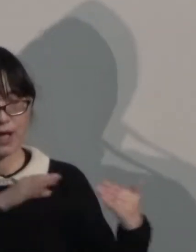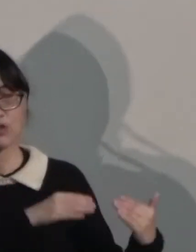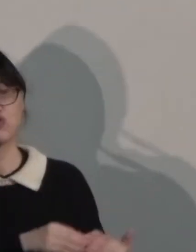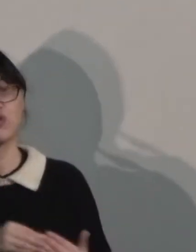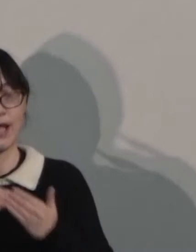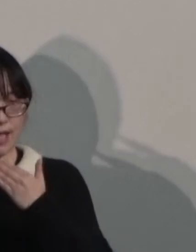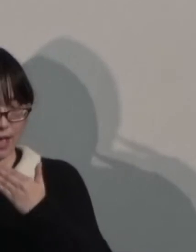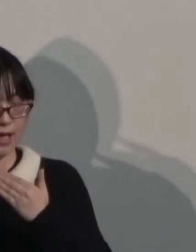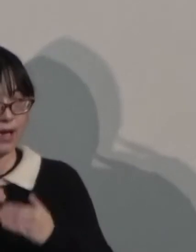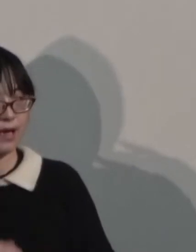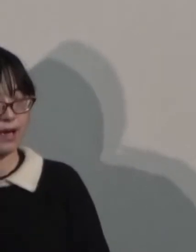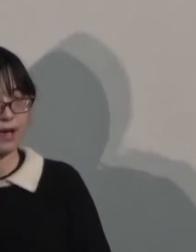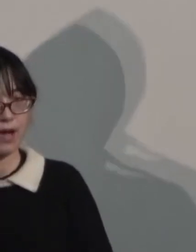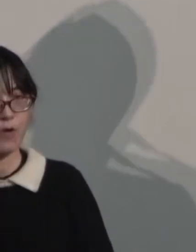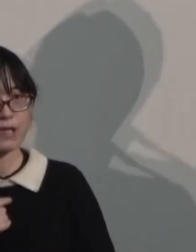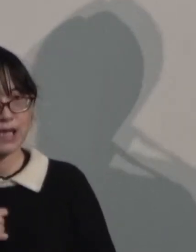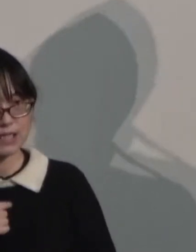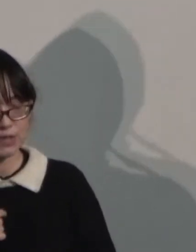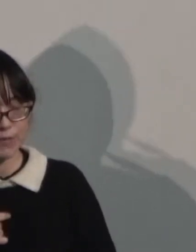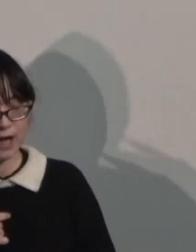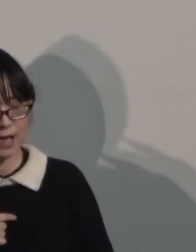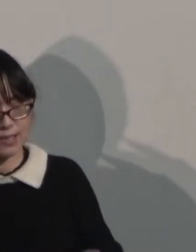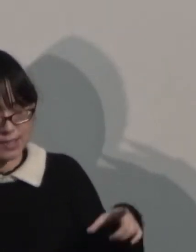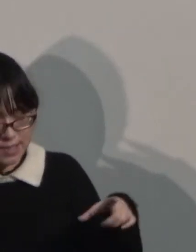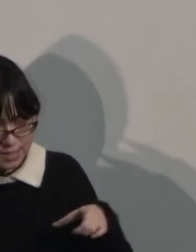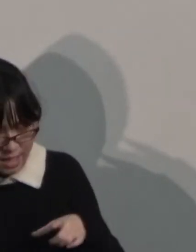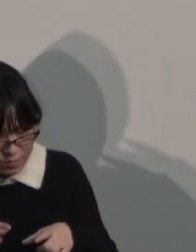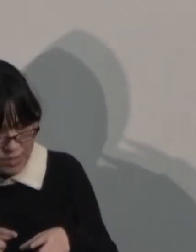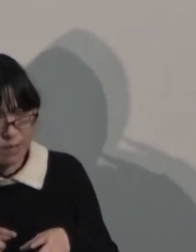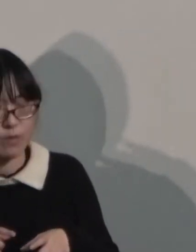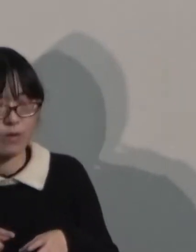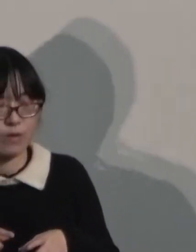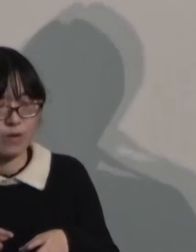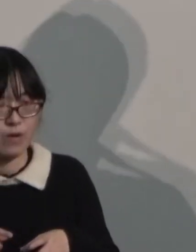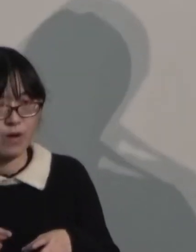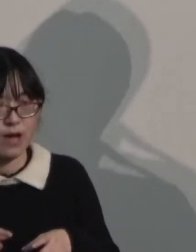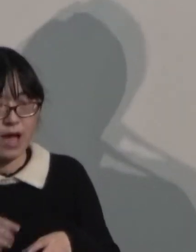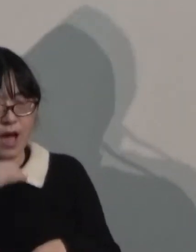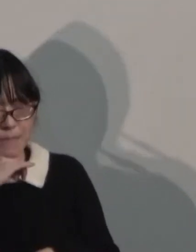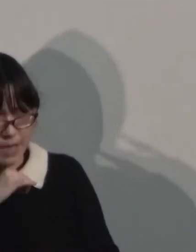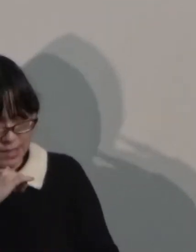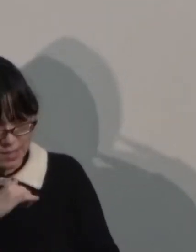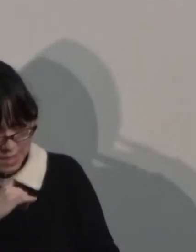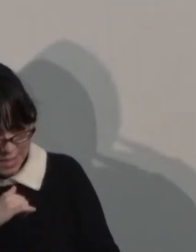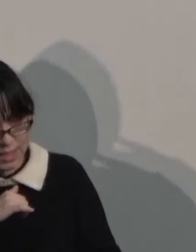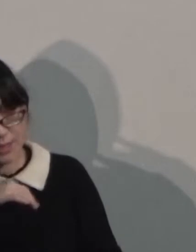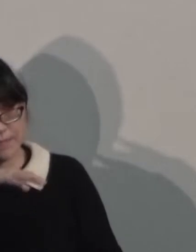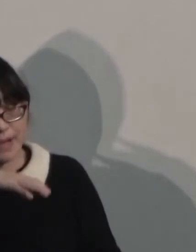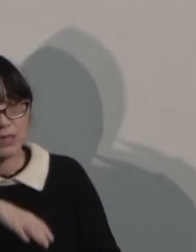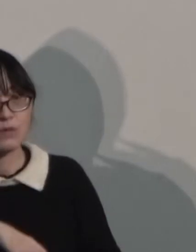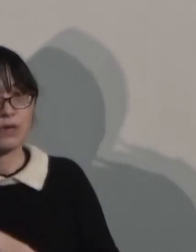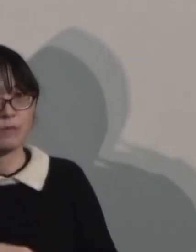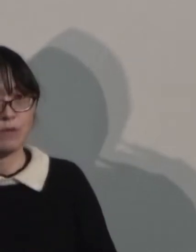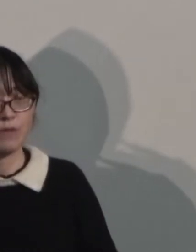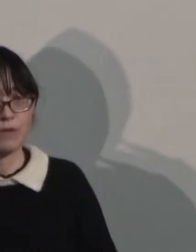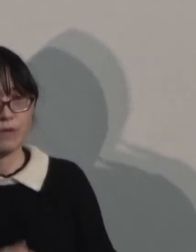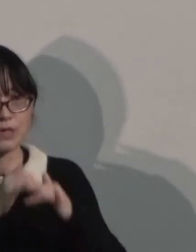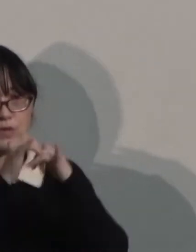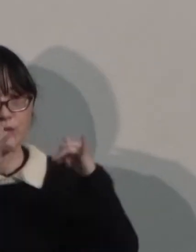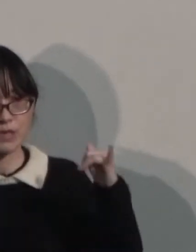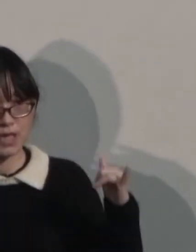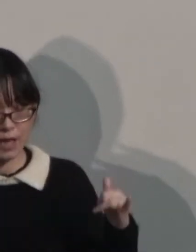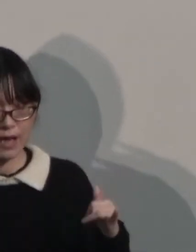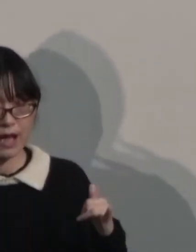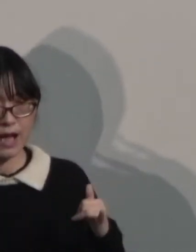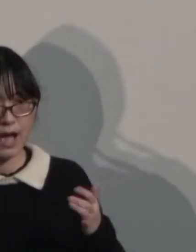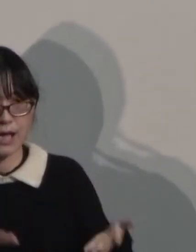私はどんなに小さくても、どんなに貧しくても、人が差